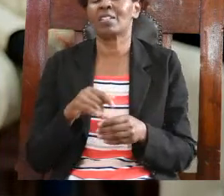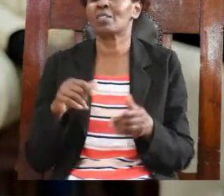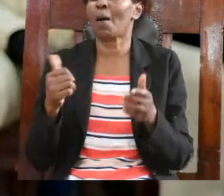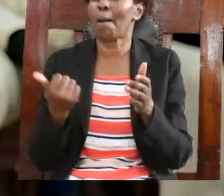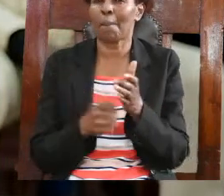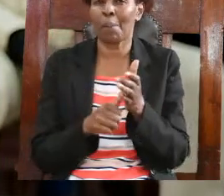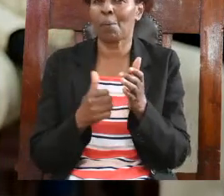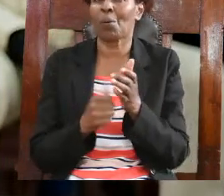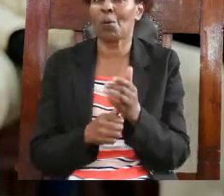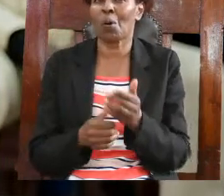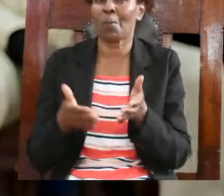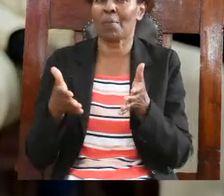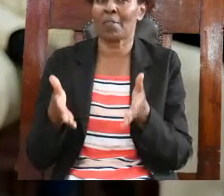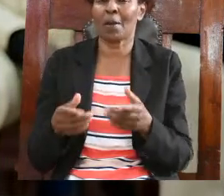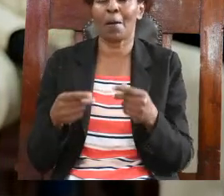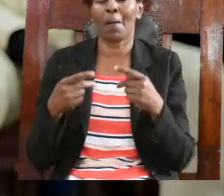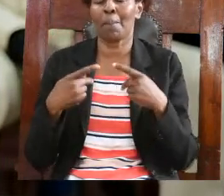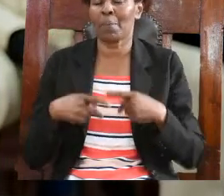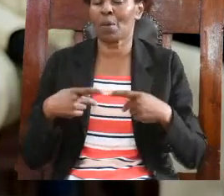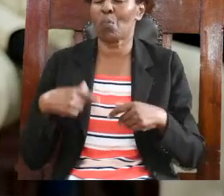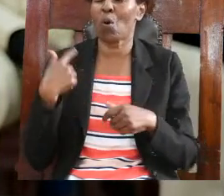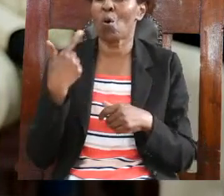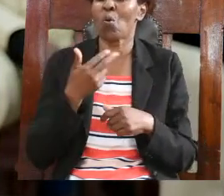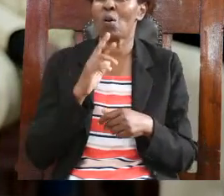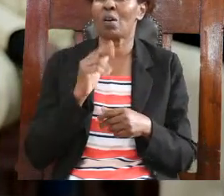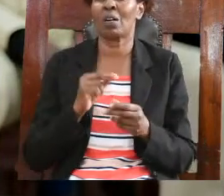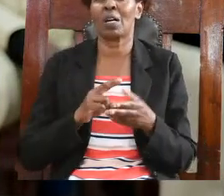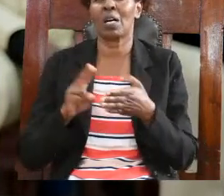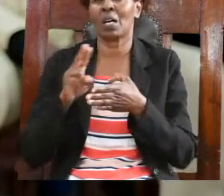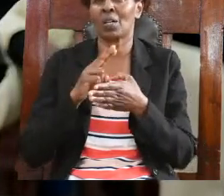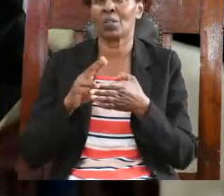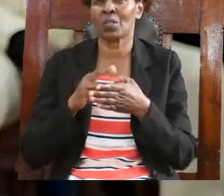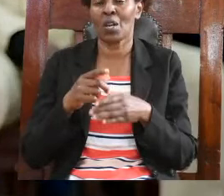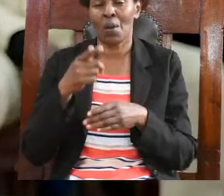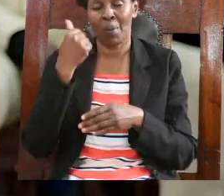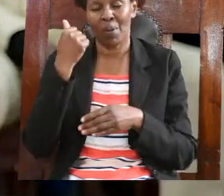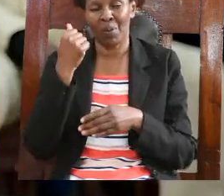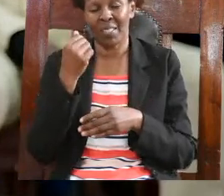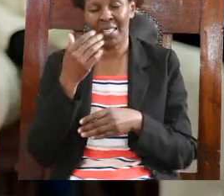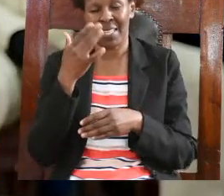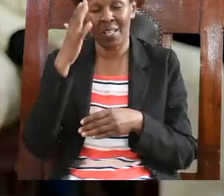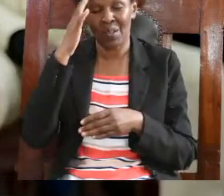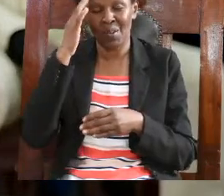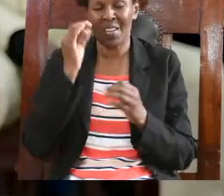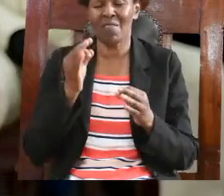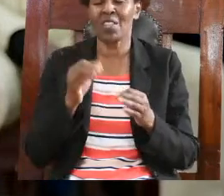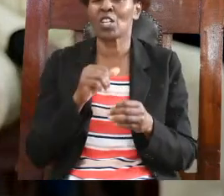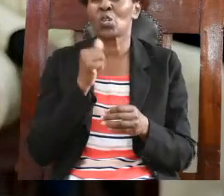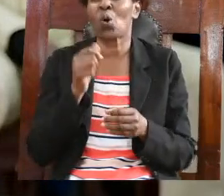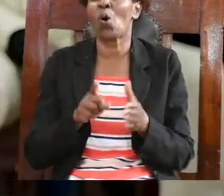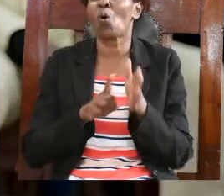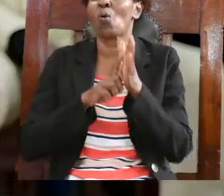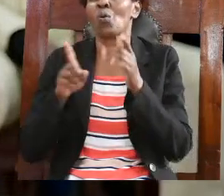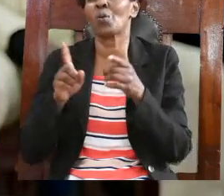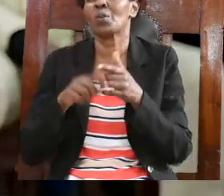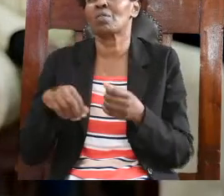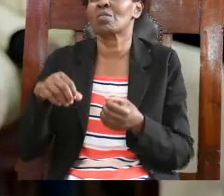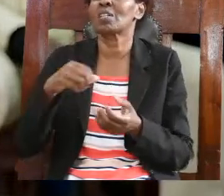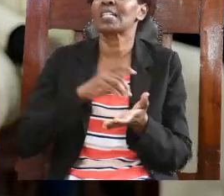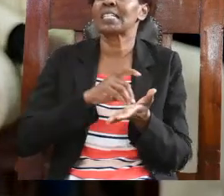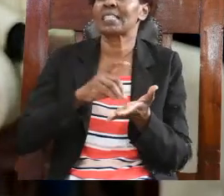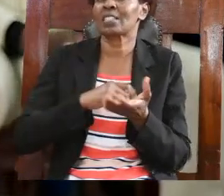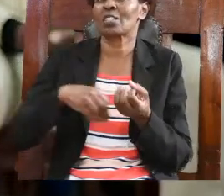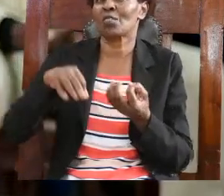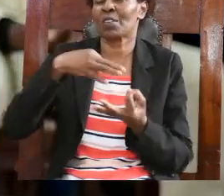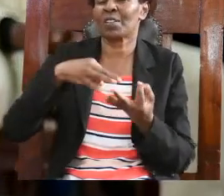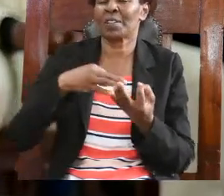mahali. Kuna watu ambao wanatumika kwa sababu wanajua nisipoenda katika district, pengine nitaulizwa,